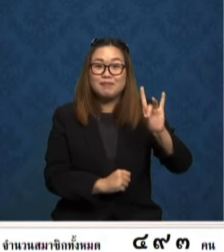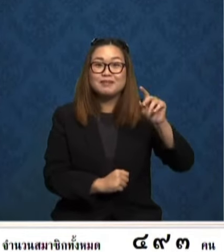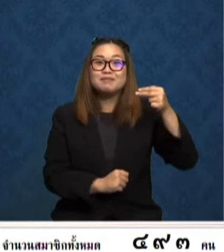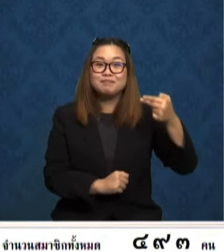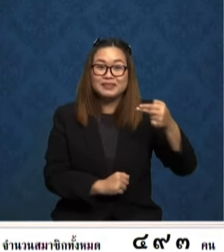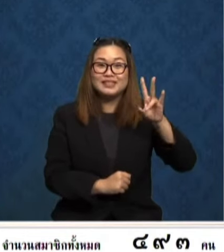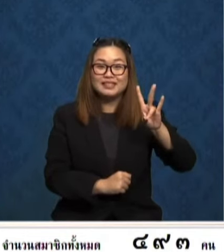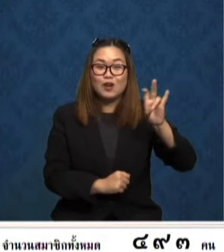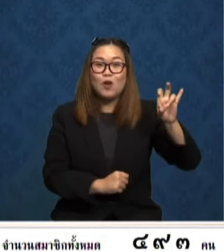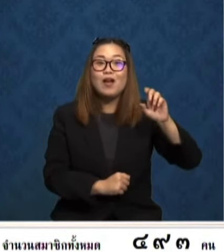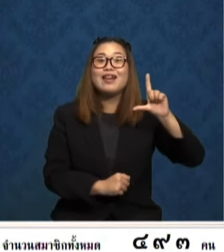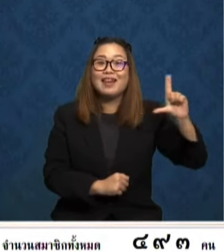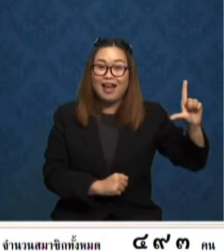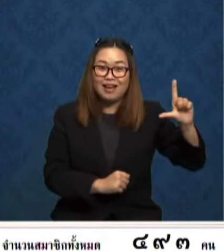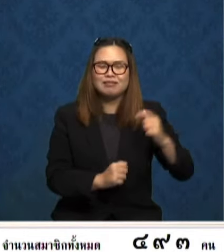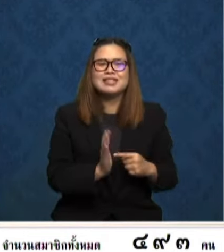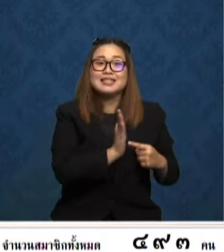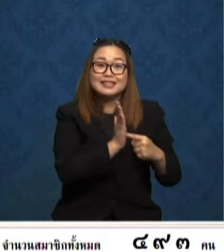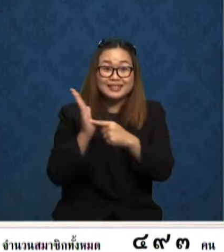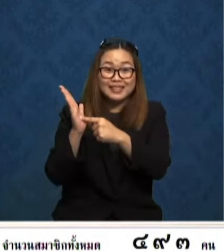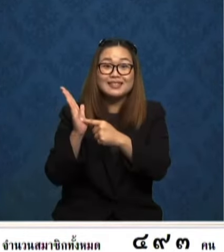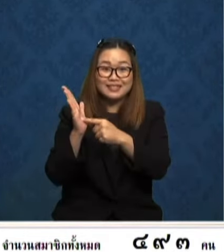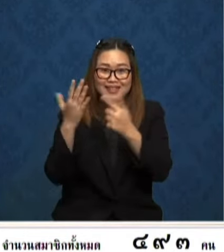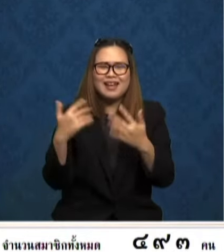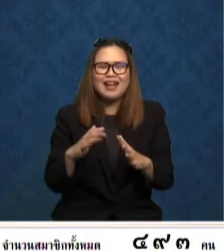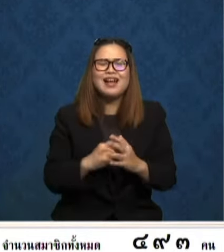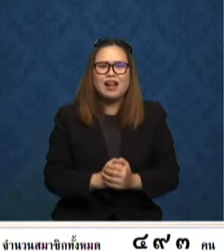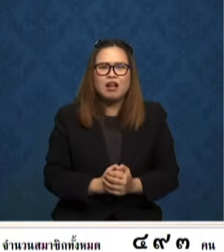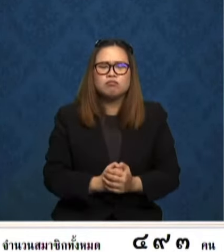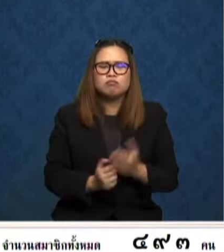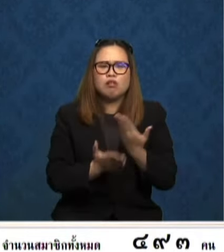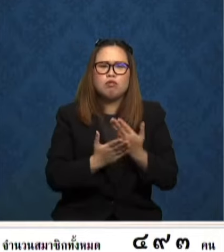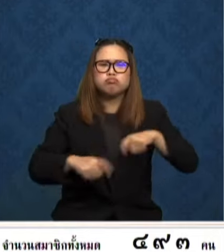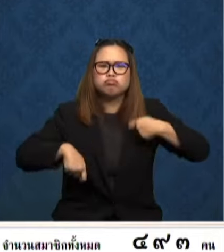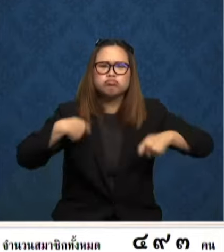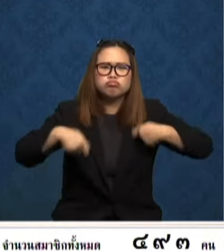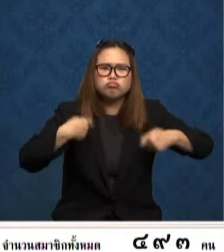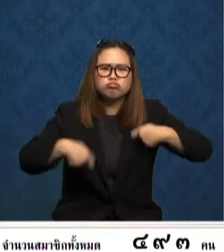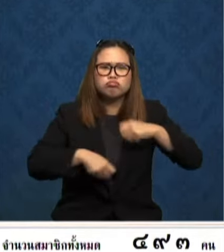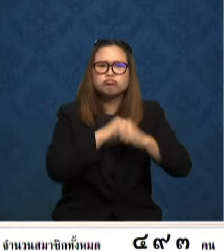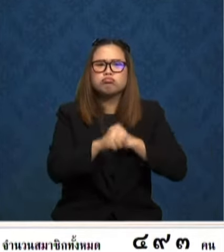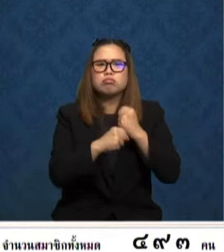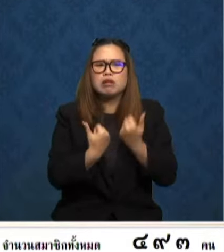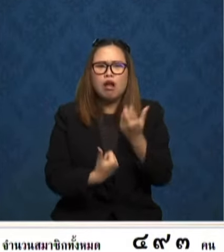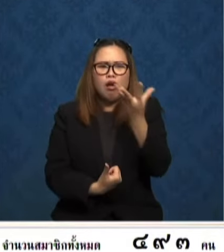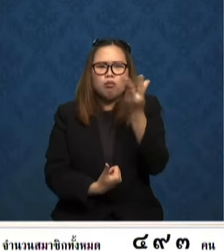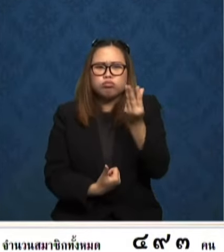187,700 ล้านบาทที่ผมเสนอให้ตัดลดในงบประมาณรายจ่ายในปีนี้ให้เหลือเพีย